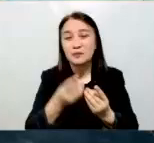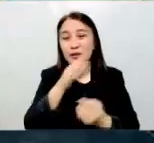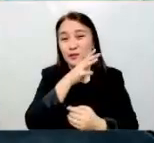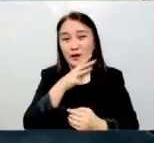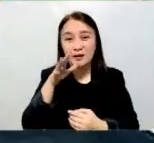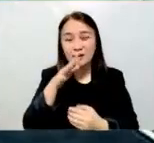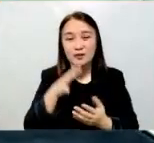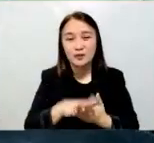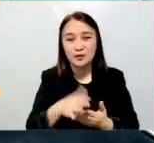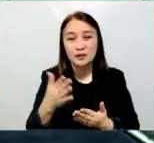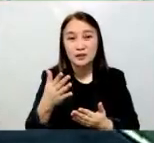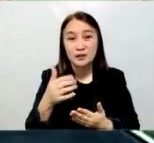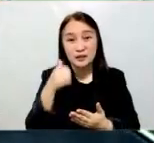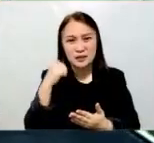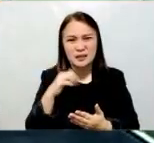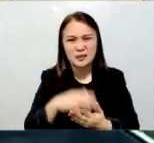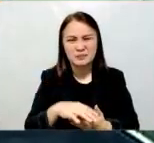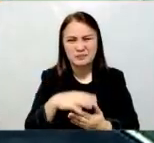tanghali. Iba na yung amoy.